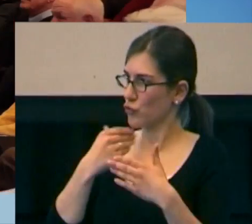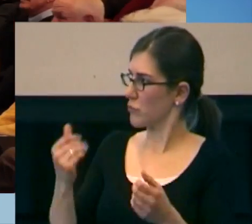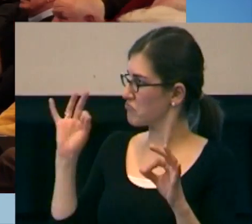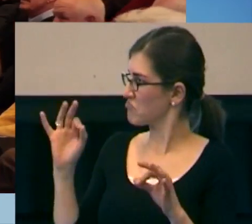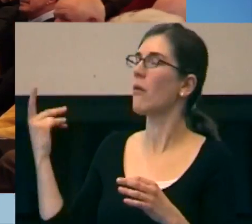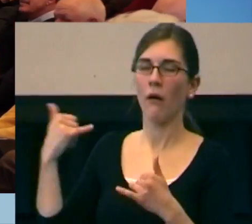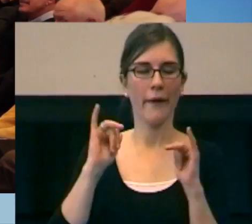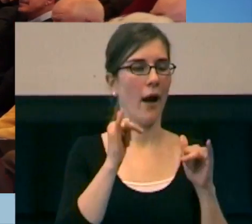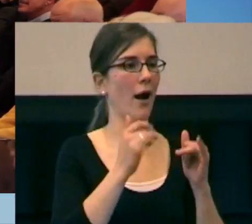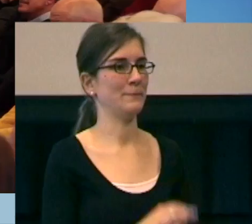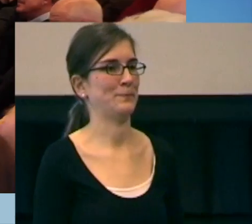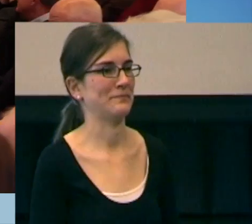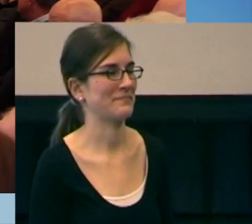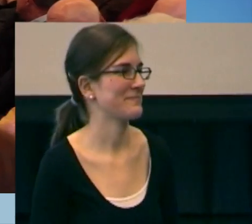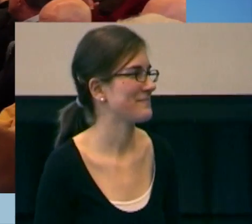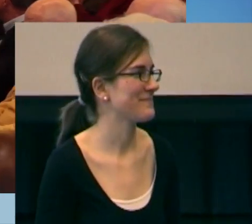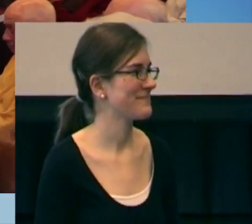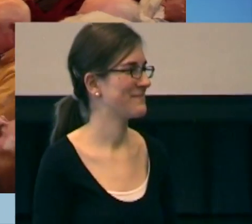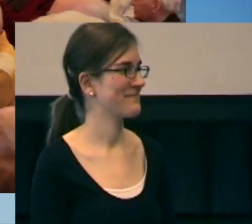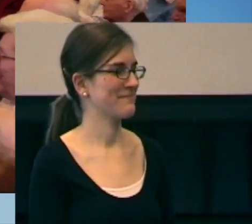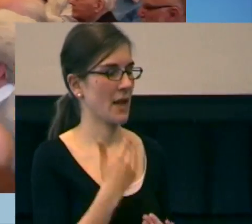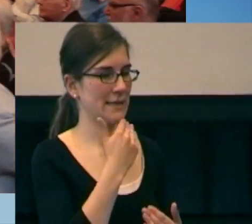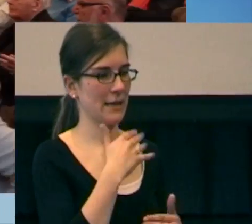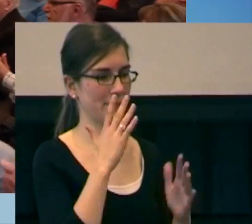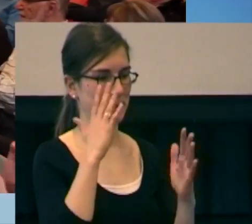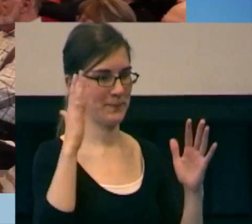spielen lassen müssen. Herzlichen Dank, Herr Professor Volkmar.